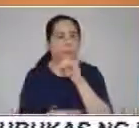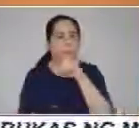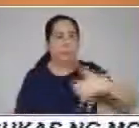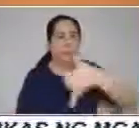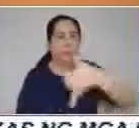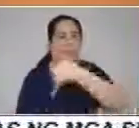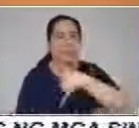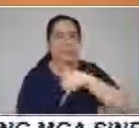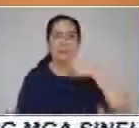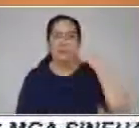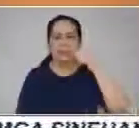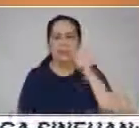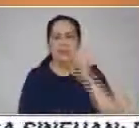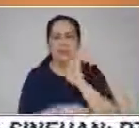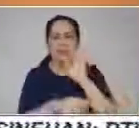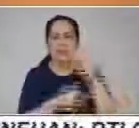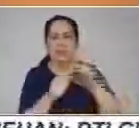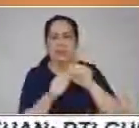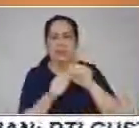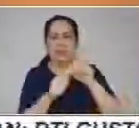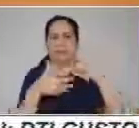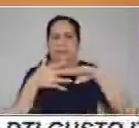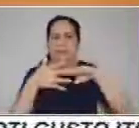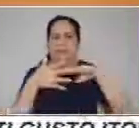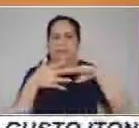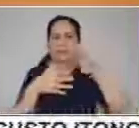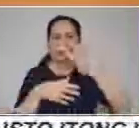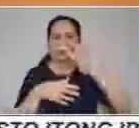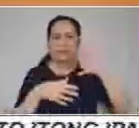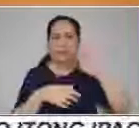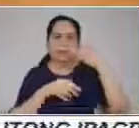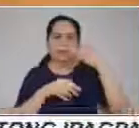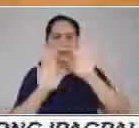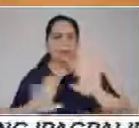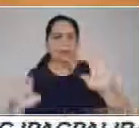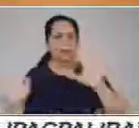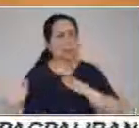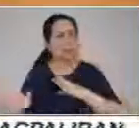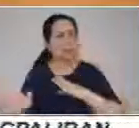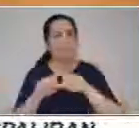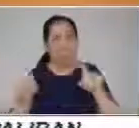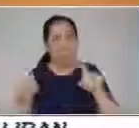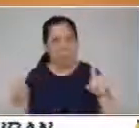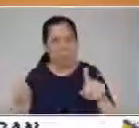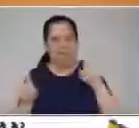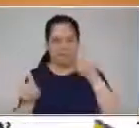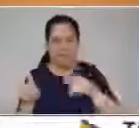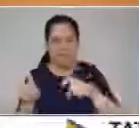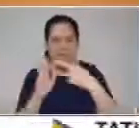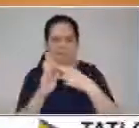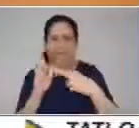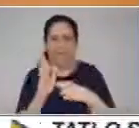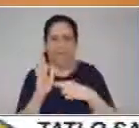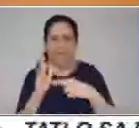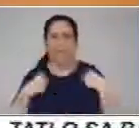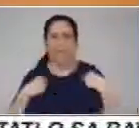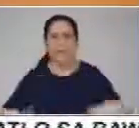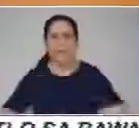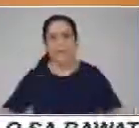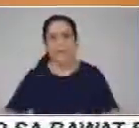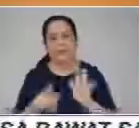move forward this. Pero medyo gradual pa yung recovery on the first parts of the year. Yung pinaka-tinitingnan kasi